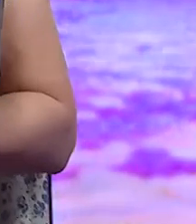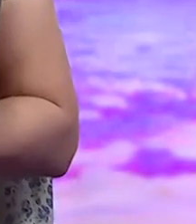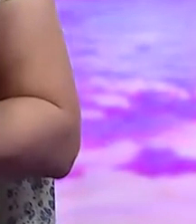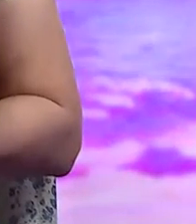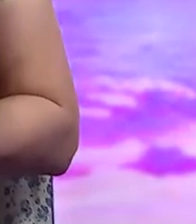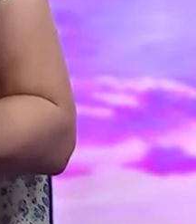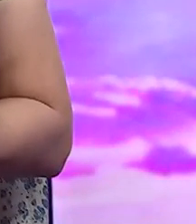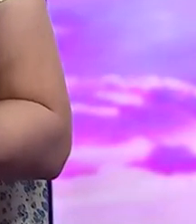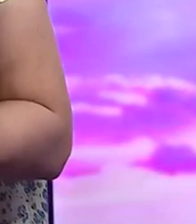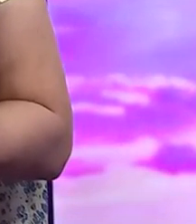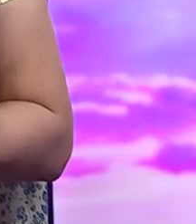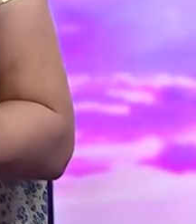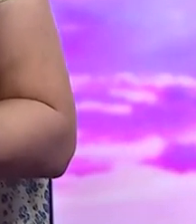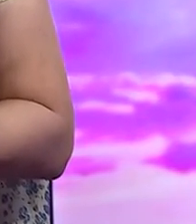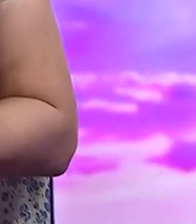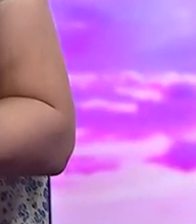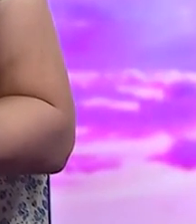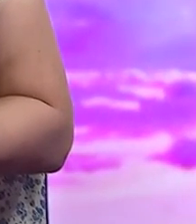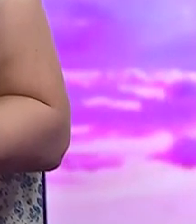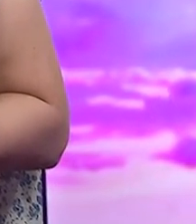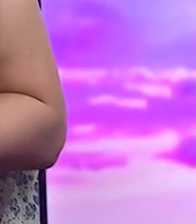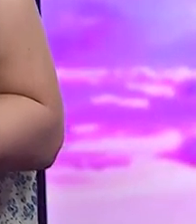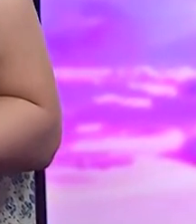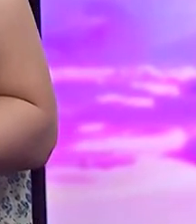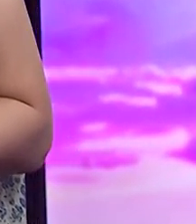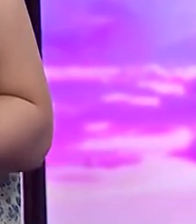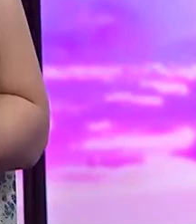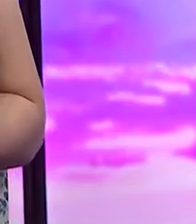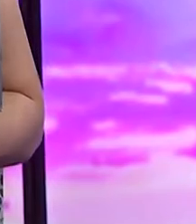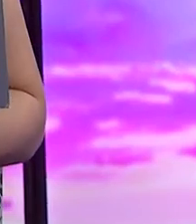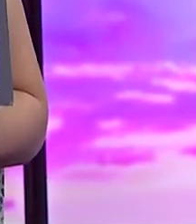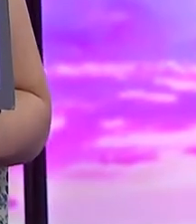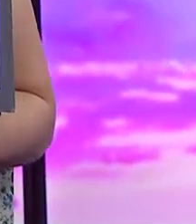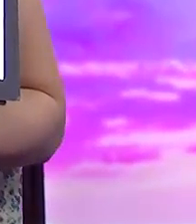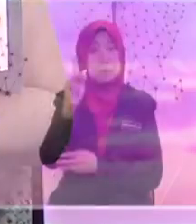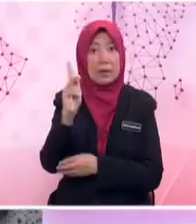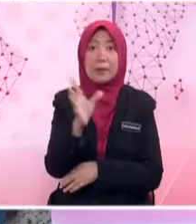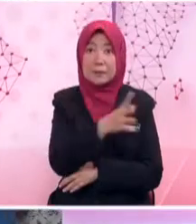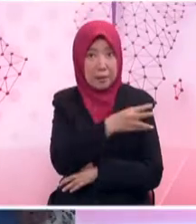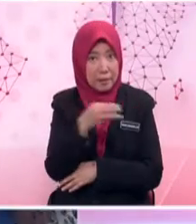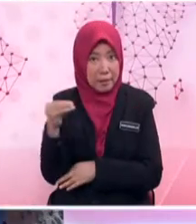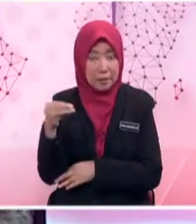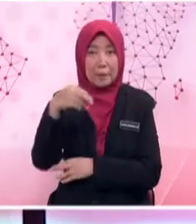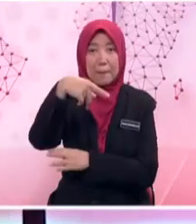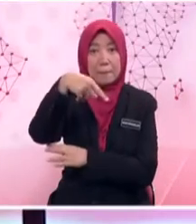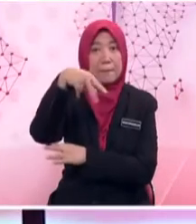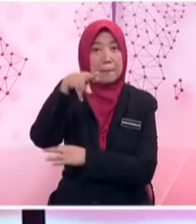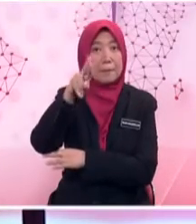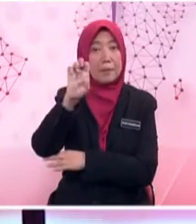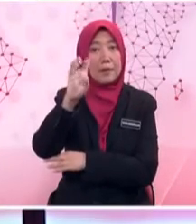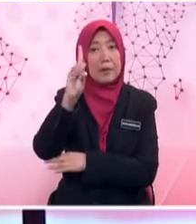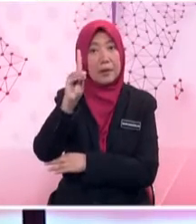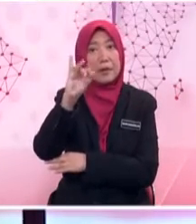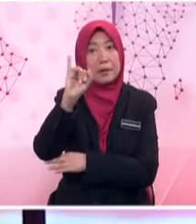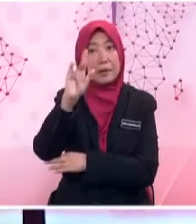satu subjek dan satu predikat. Okey. Ya, itu makna ayat tunggal